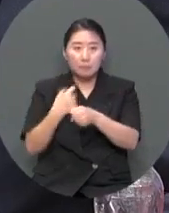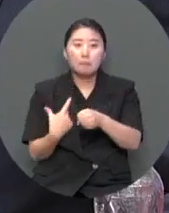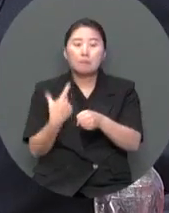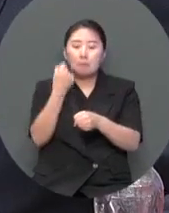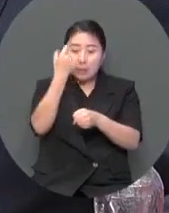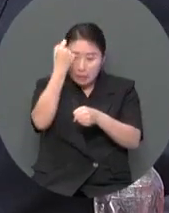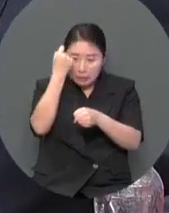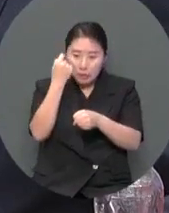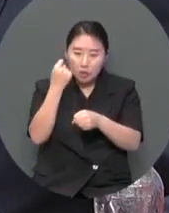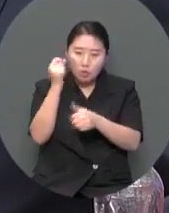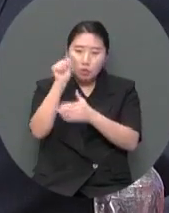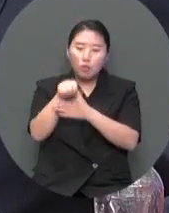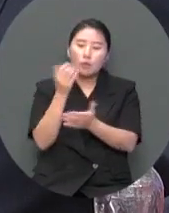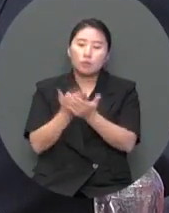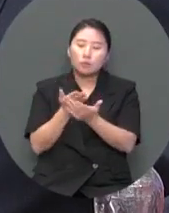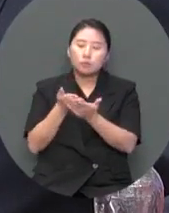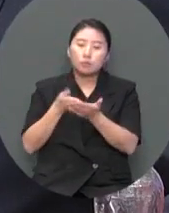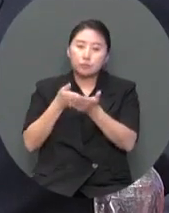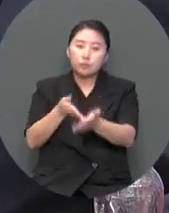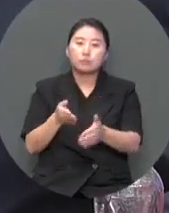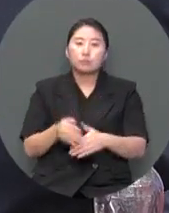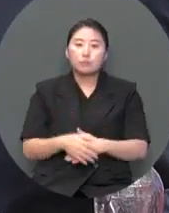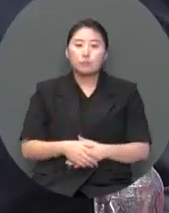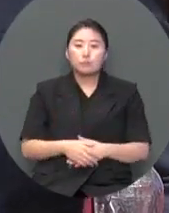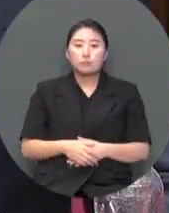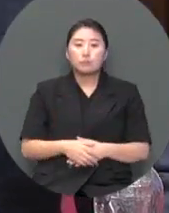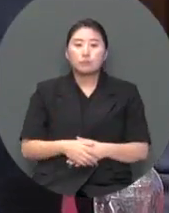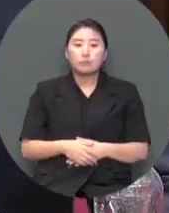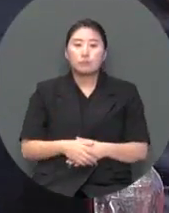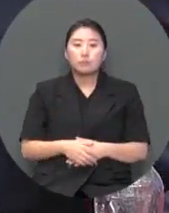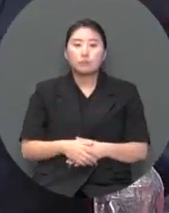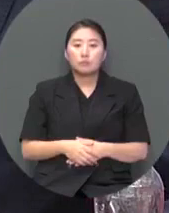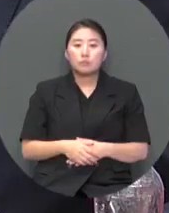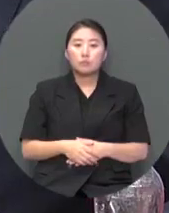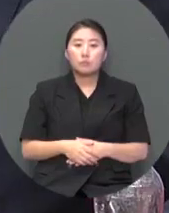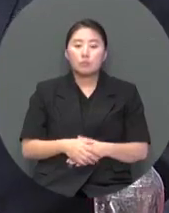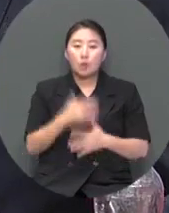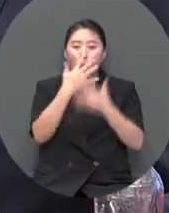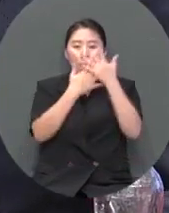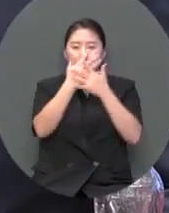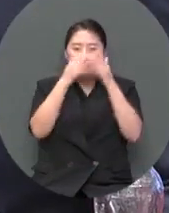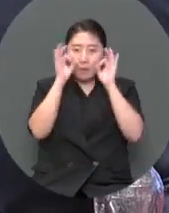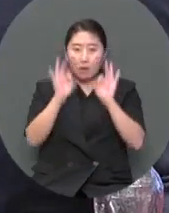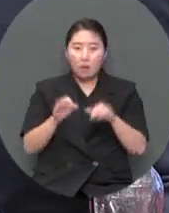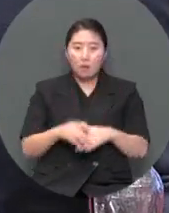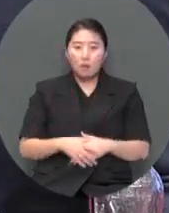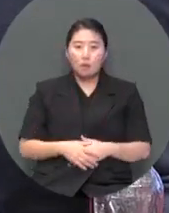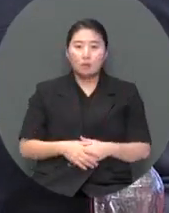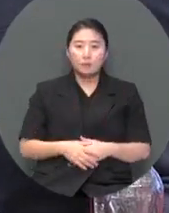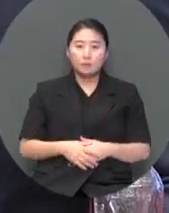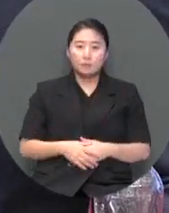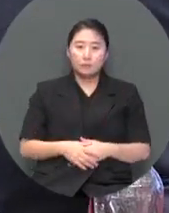빨리 조속히 좀 통과시켜 주시기 바랍니다. 네, 총리님 화면 한번 보시죠.